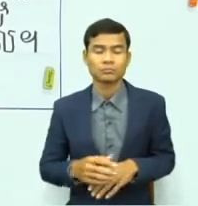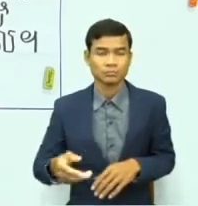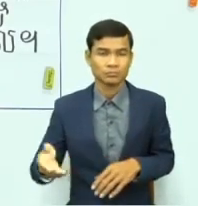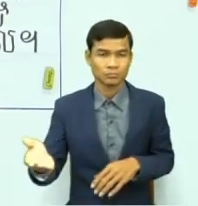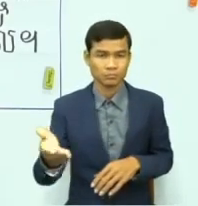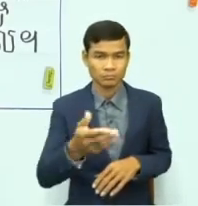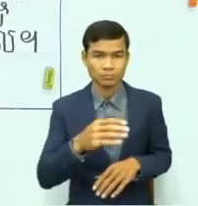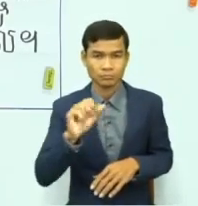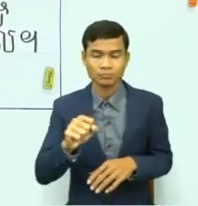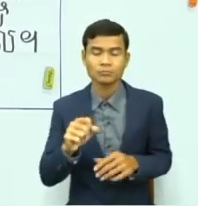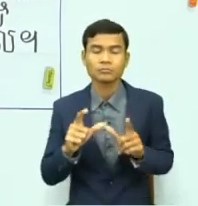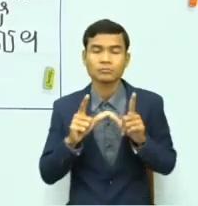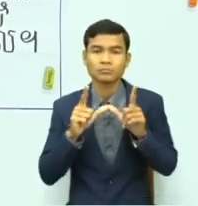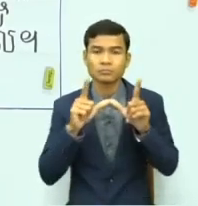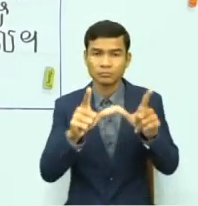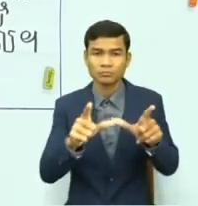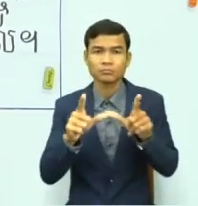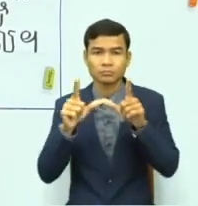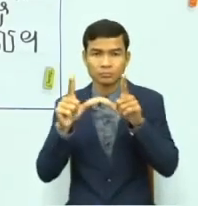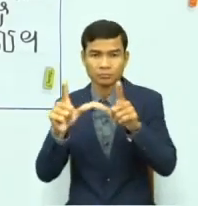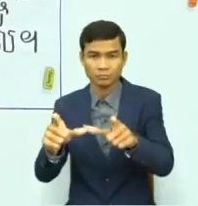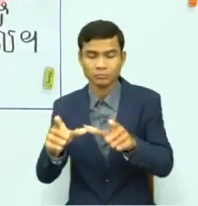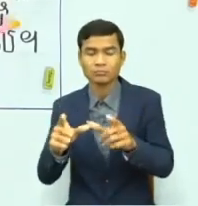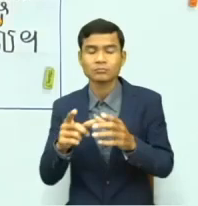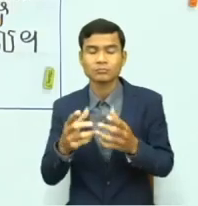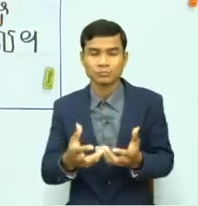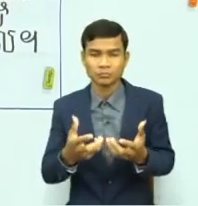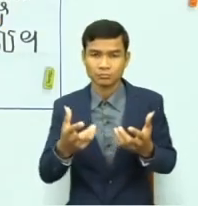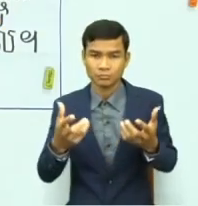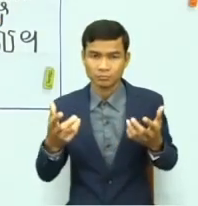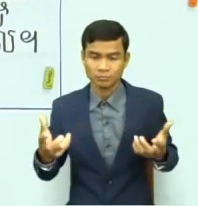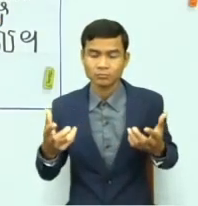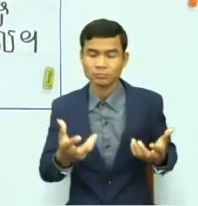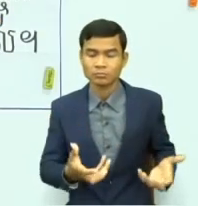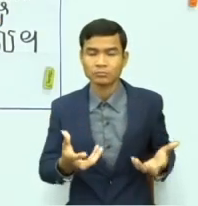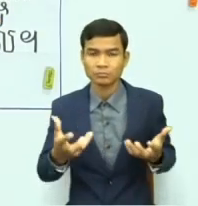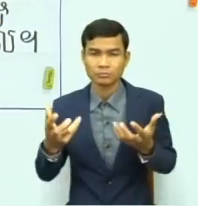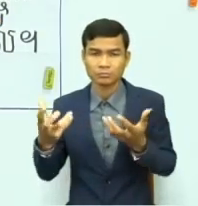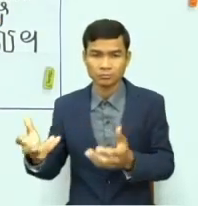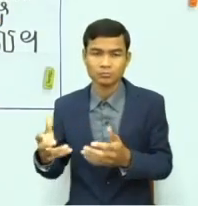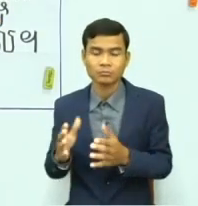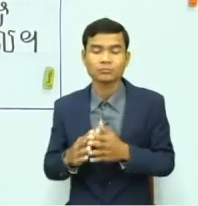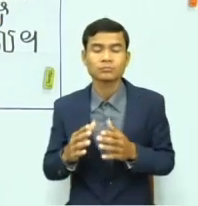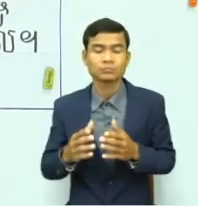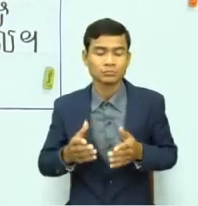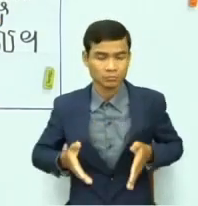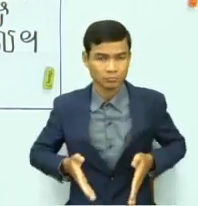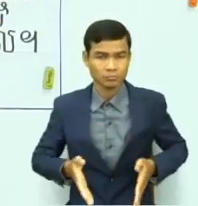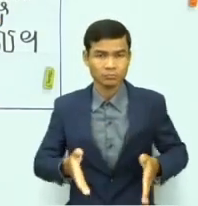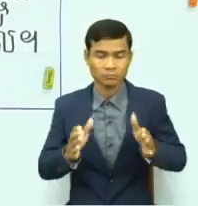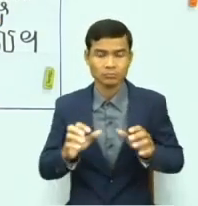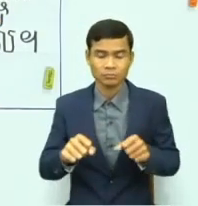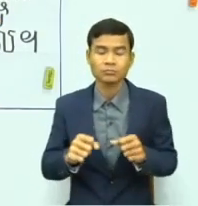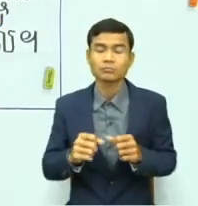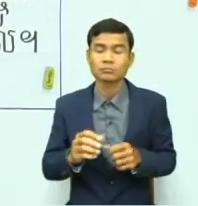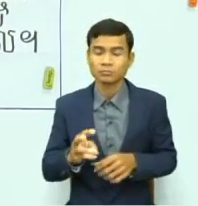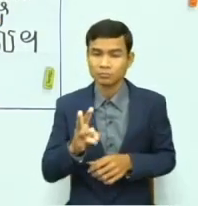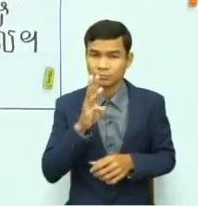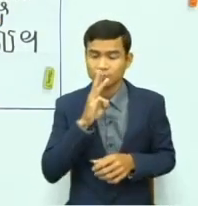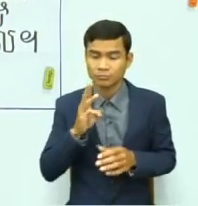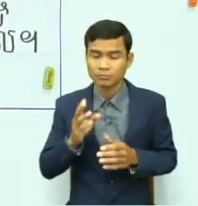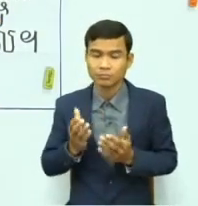dương ai thuốc đầm nở nâng đập chun chun tam phơi cột phơi